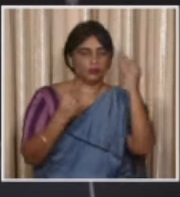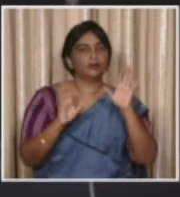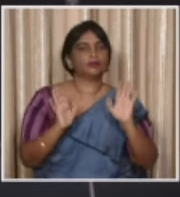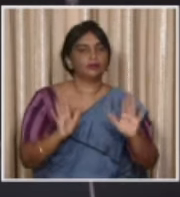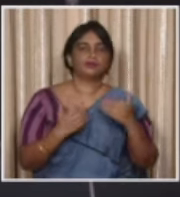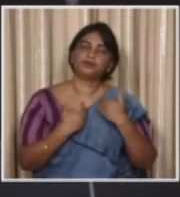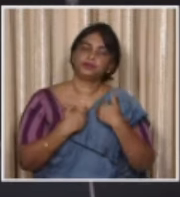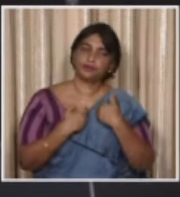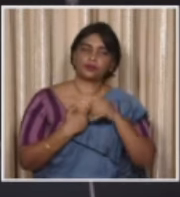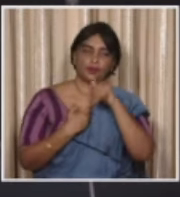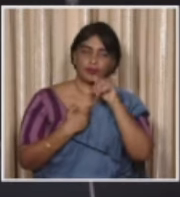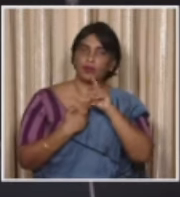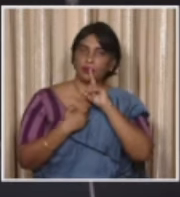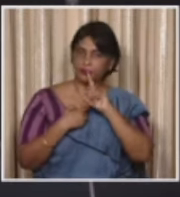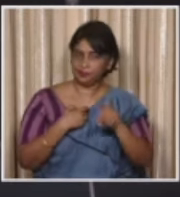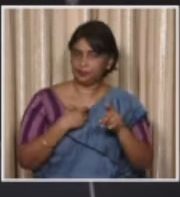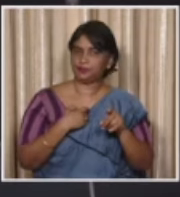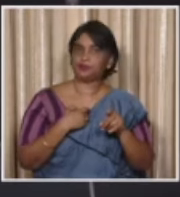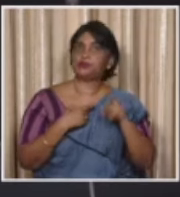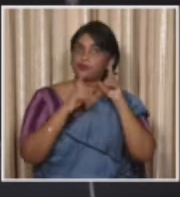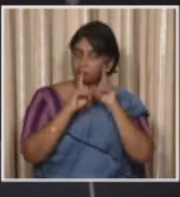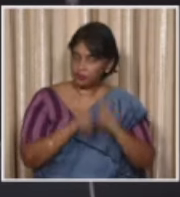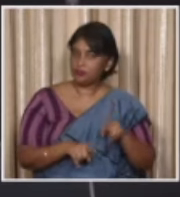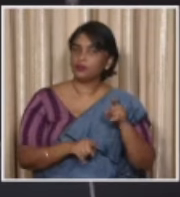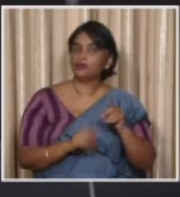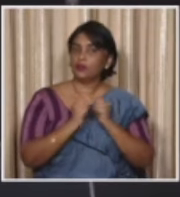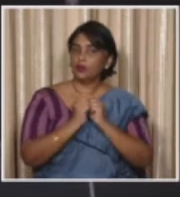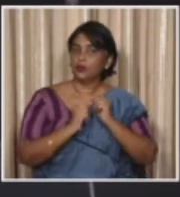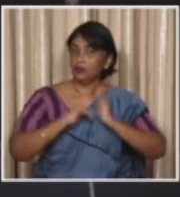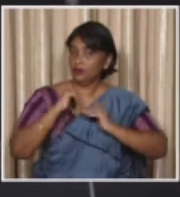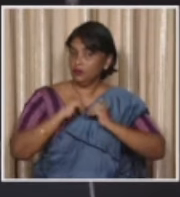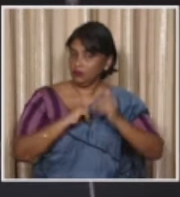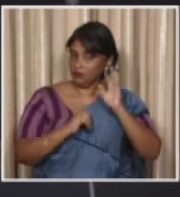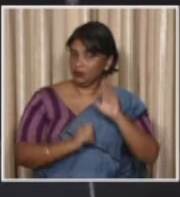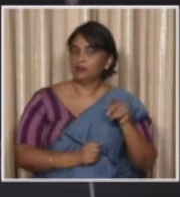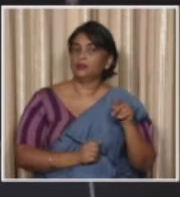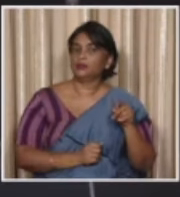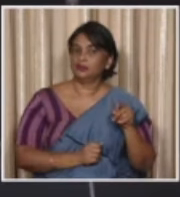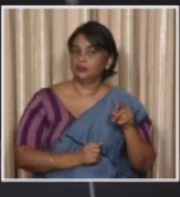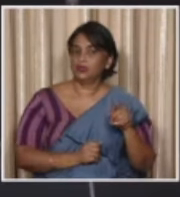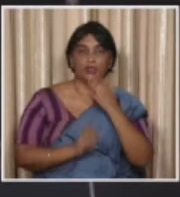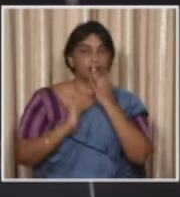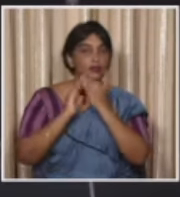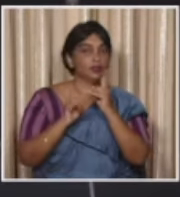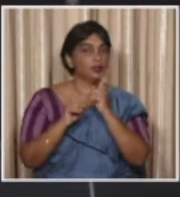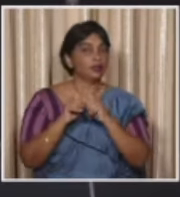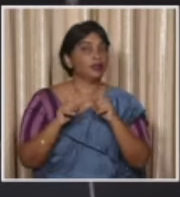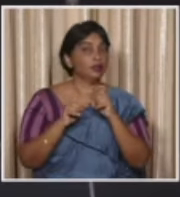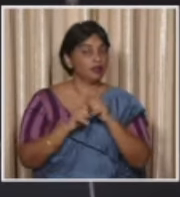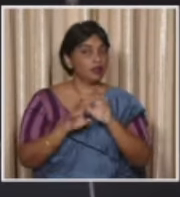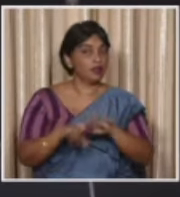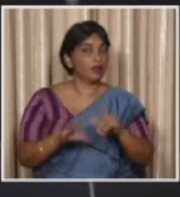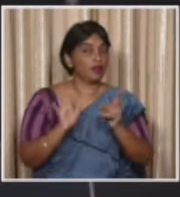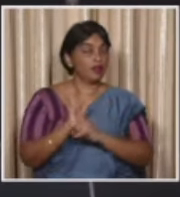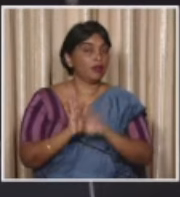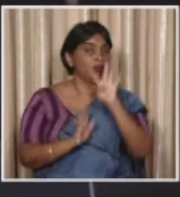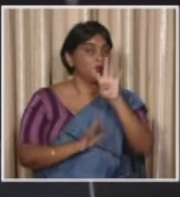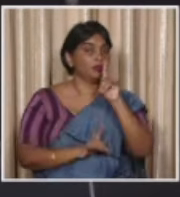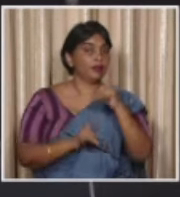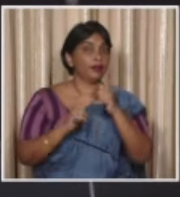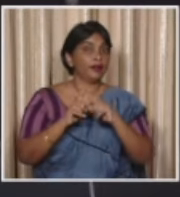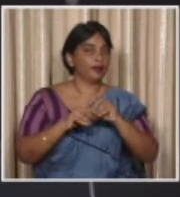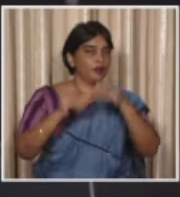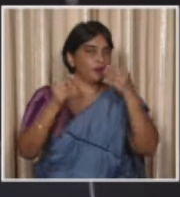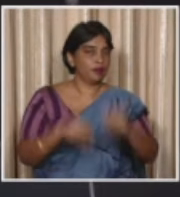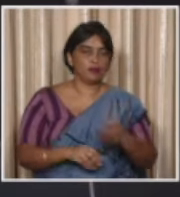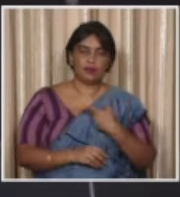නිසා මම පැහැදිලිව කියනවා එවැනි වෘත්තීය ක්‍රියාමාර්ග නිසා පාසල් අධ්‍යාපනයේ දරුව ලක්ෂ 41 අධ්‍යාපනය අඩාල